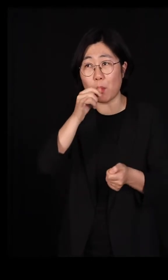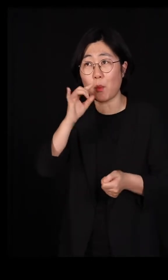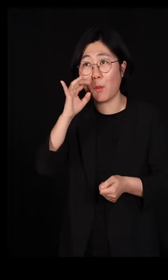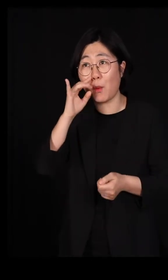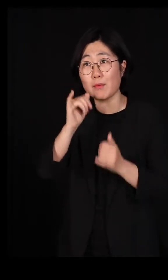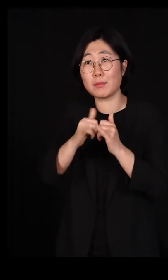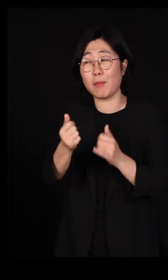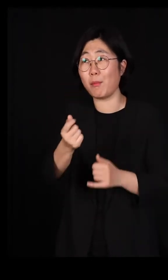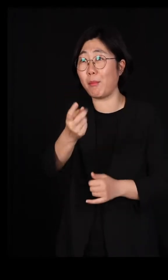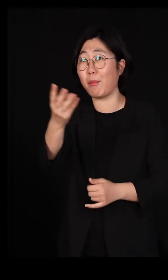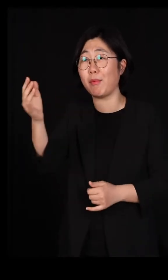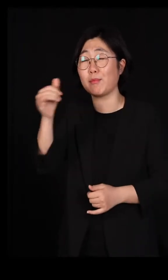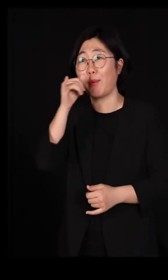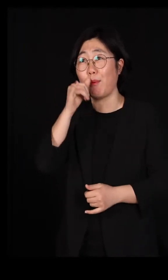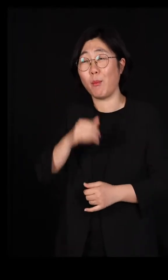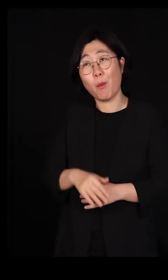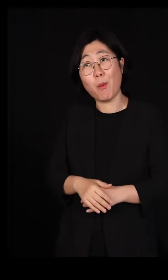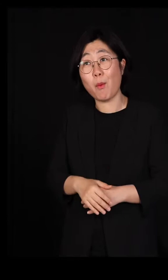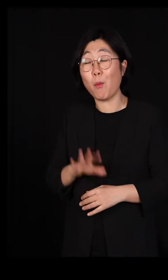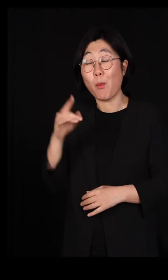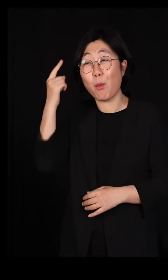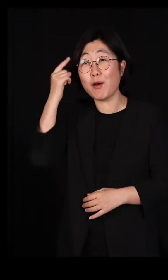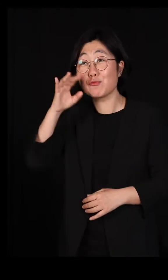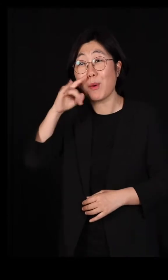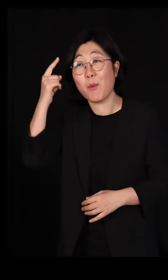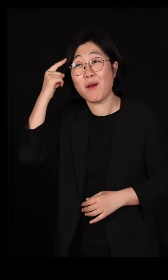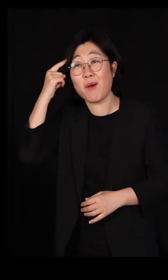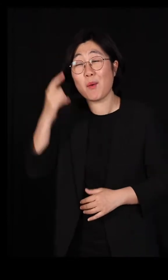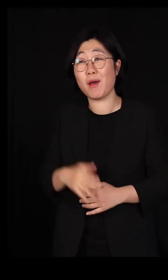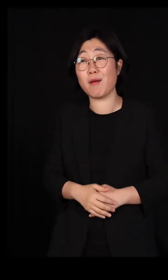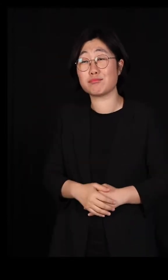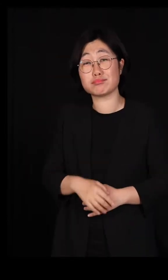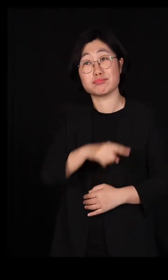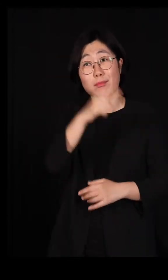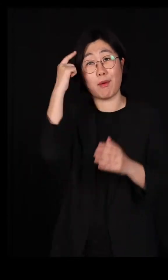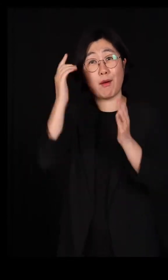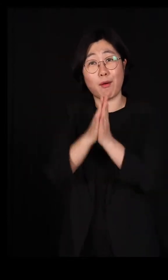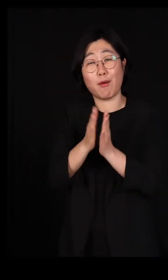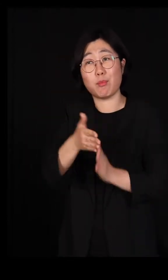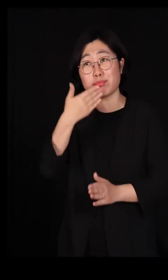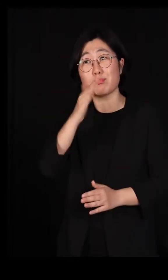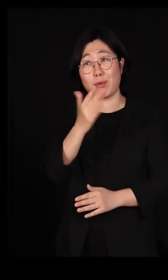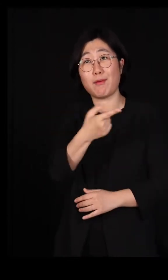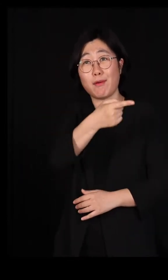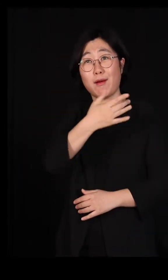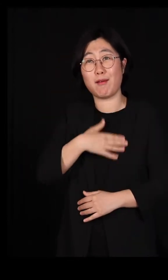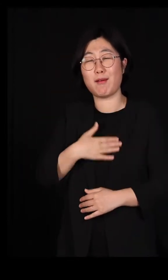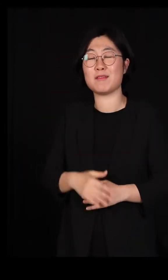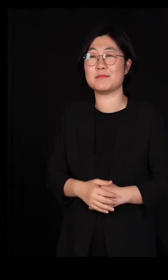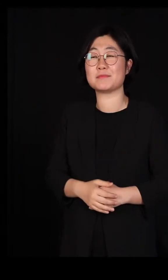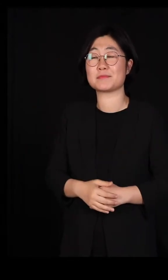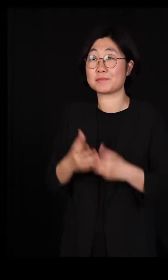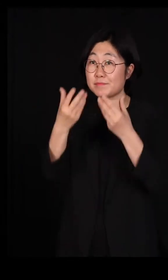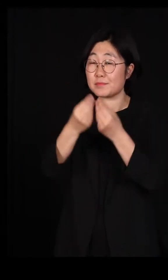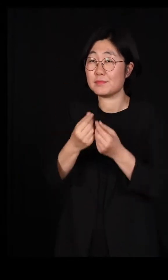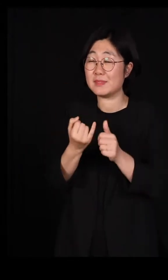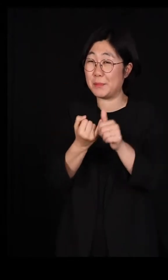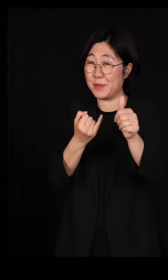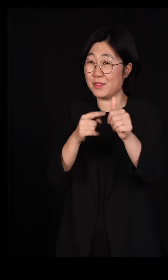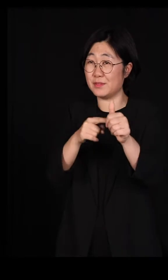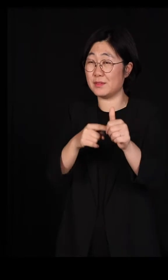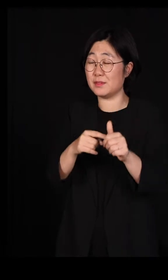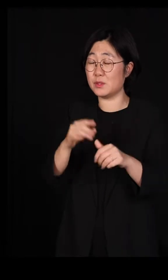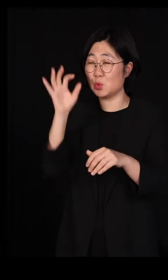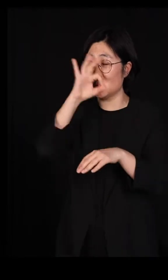분들이 계시더라고요. 그게 그게 왜 궁금한지 모르겠어요. 다 차려 먹을 줄 알아요. 어 예를 들어서 남편이